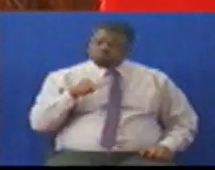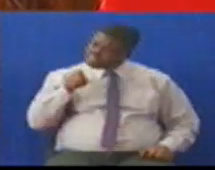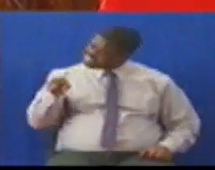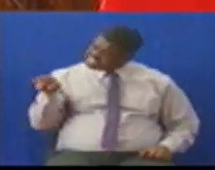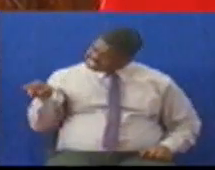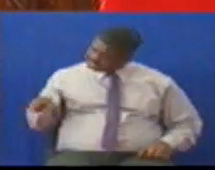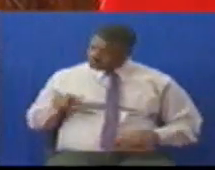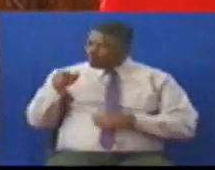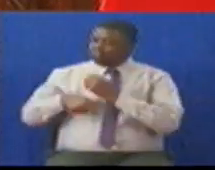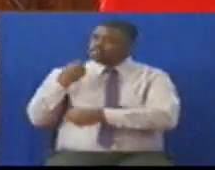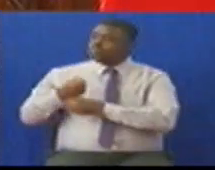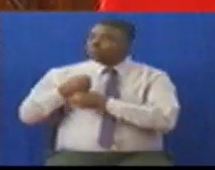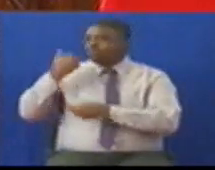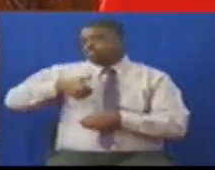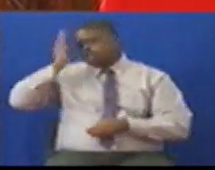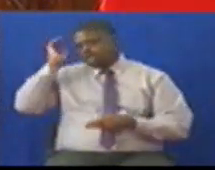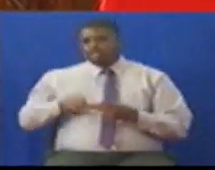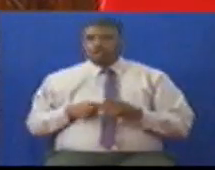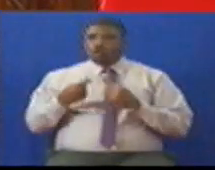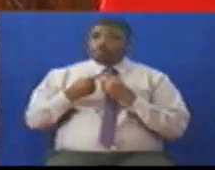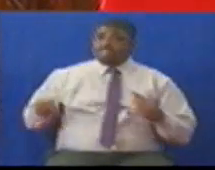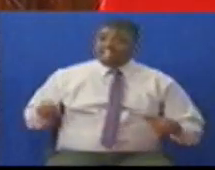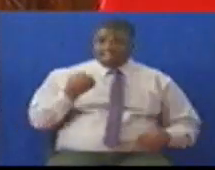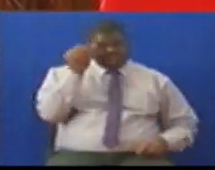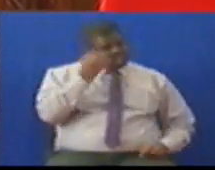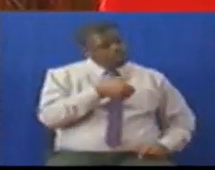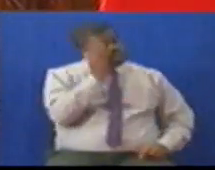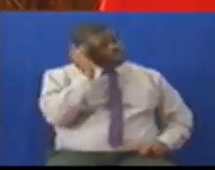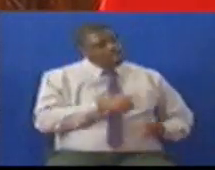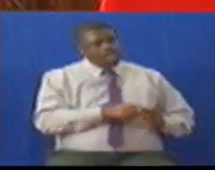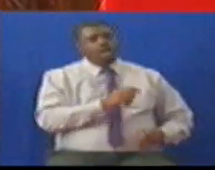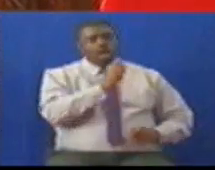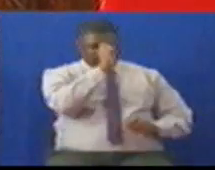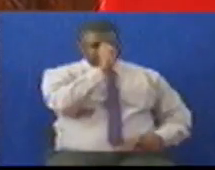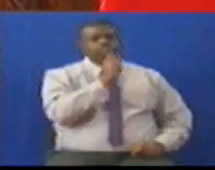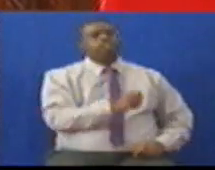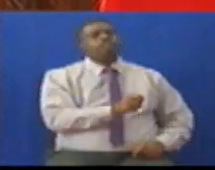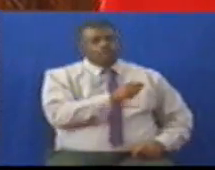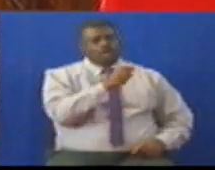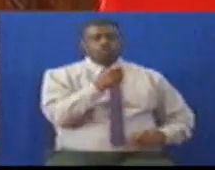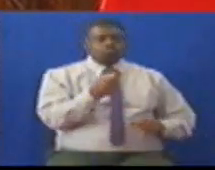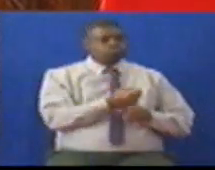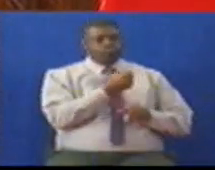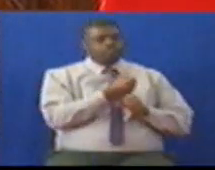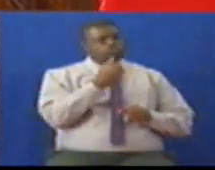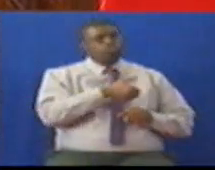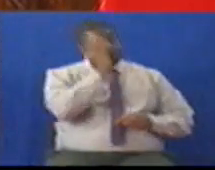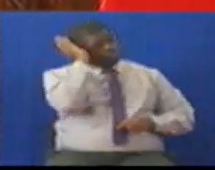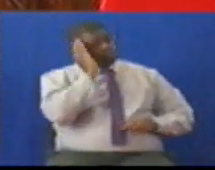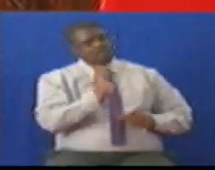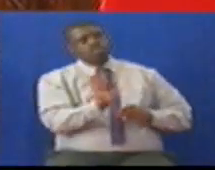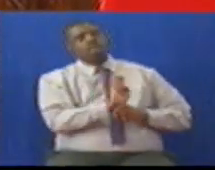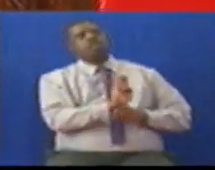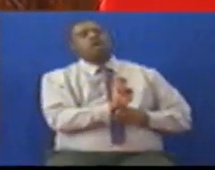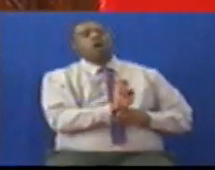inashauri serikali kuhakikisha hadhi ya utumishi wa umma inalindwa kwa kwanza kutoa mafunzo ya uongozi kwa wote wanaoteuliwa na rais